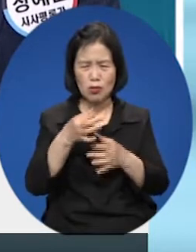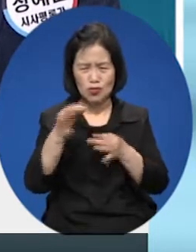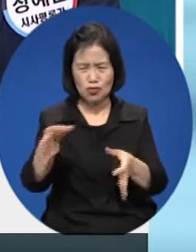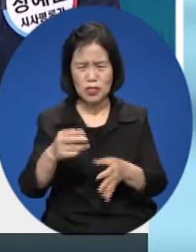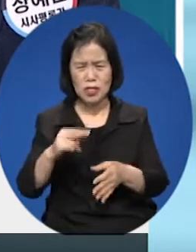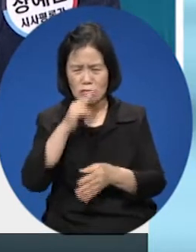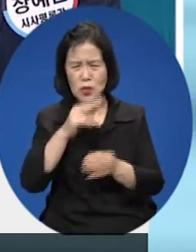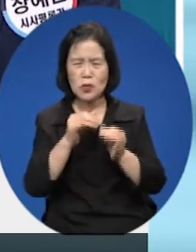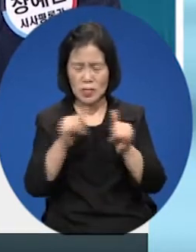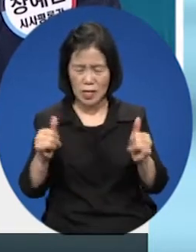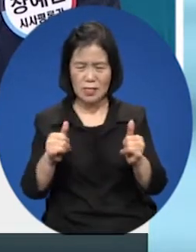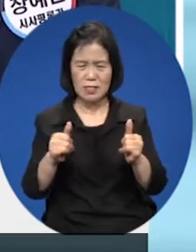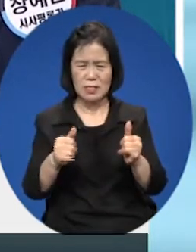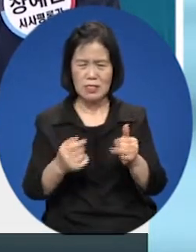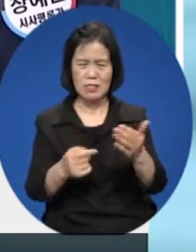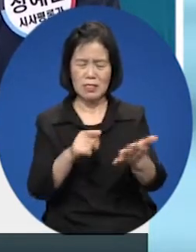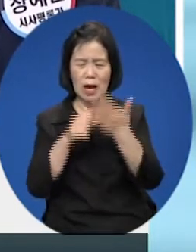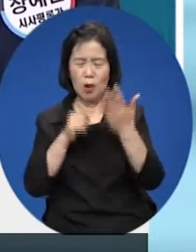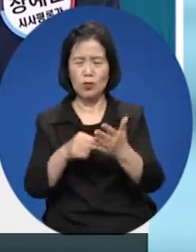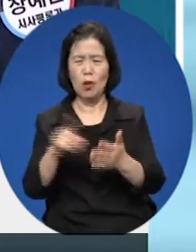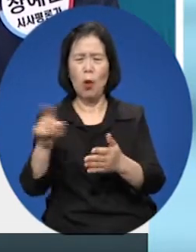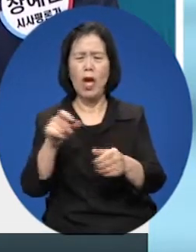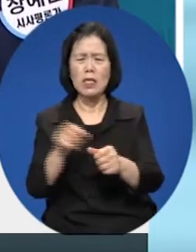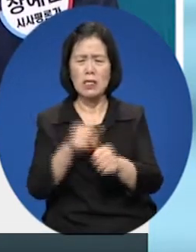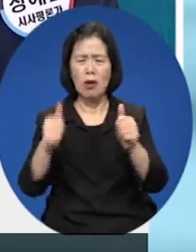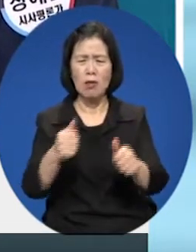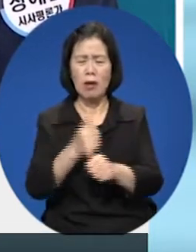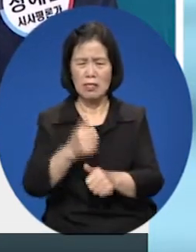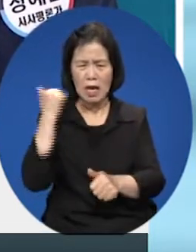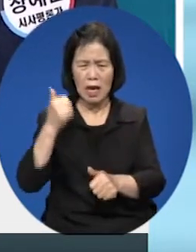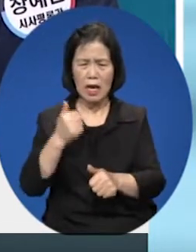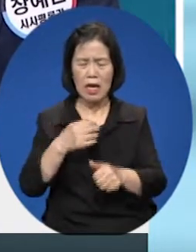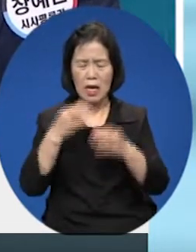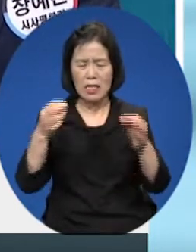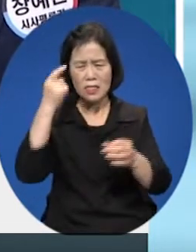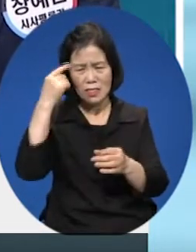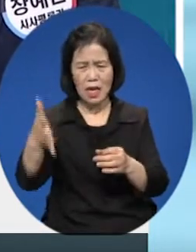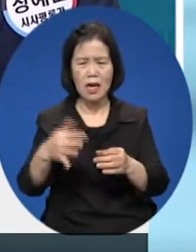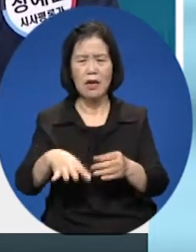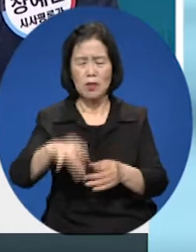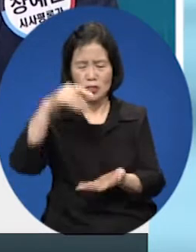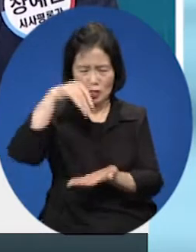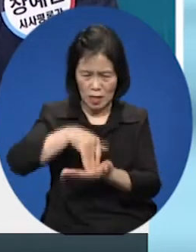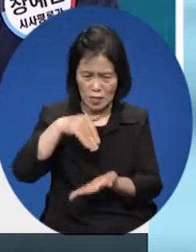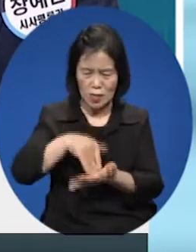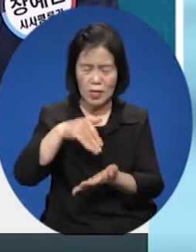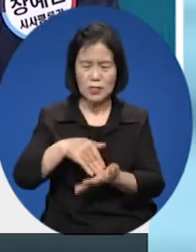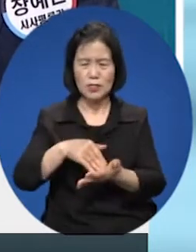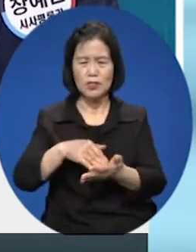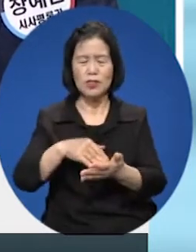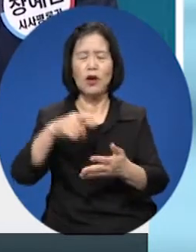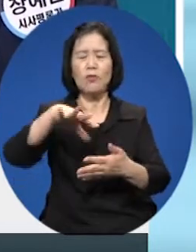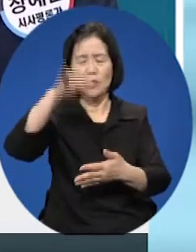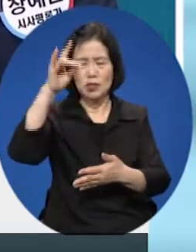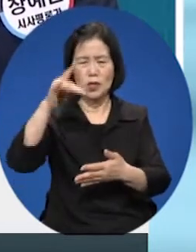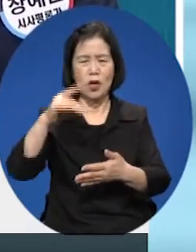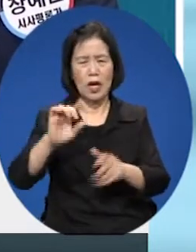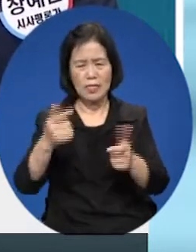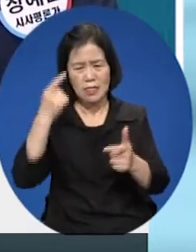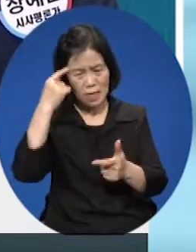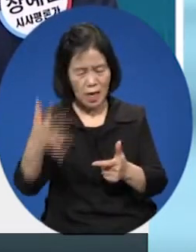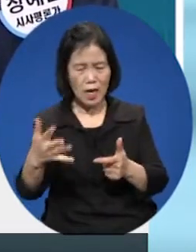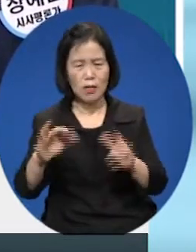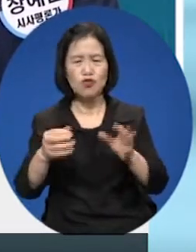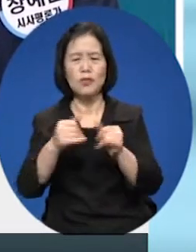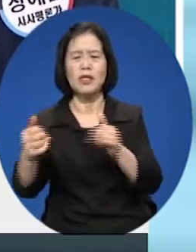잘했다고 먼저 특검을 하자 전투 조달 하자 목소리 높이는 야 먼저 국민들 앞에 자숙하고 반성하는 것이 순서가 아니냐 는 게 국민의 힘에